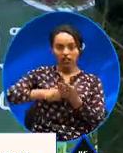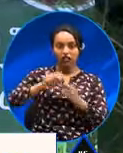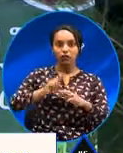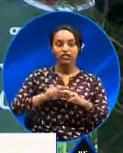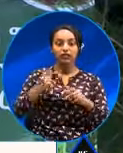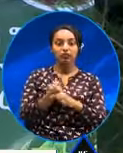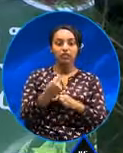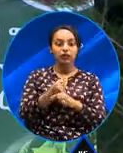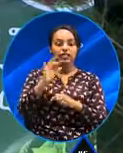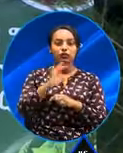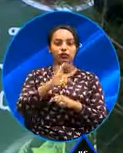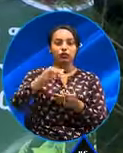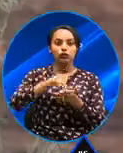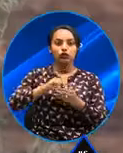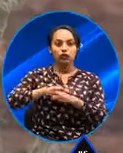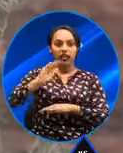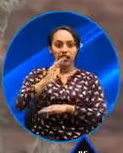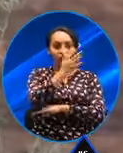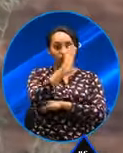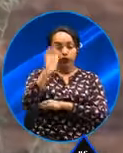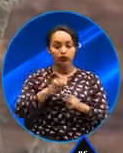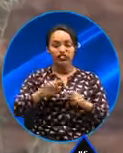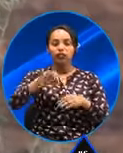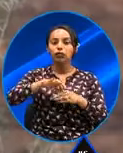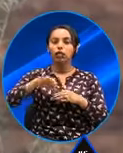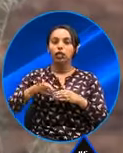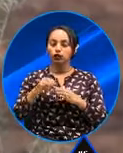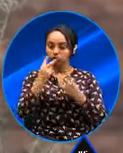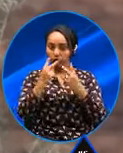አሻራን ማሳረፍ ተግባር ከ800,000 በላይ ችግኞች